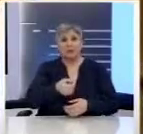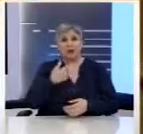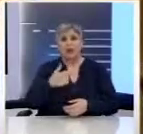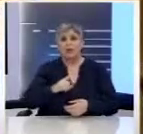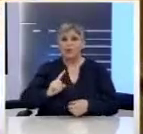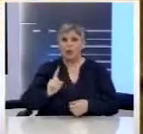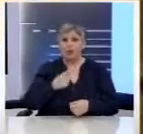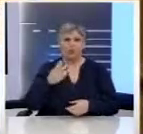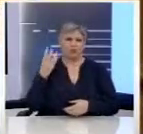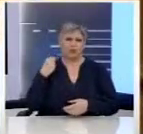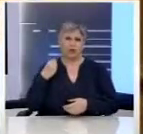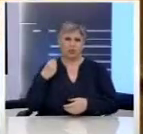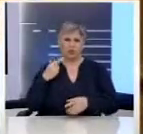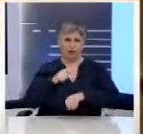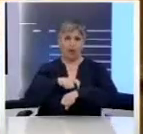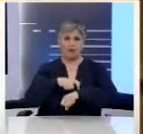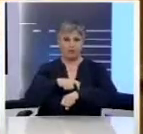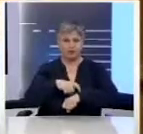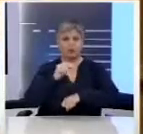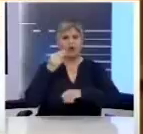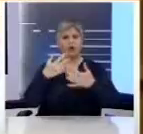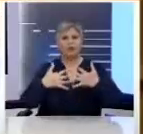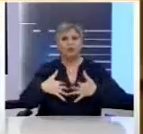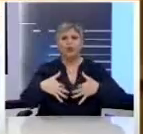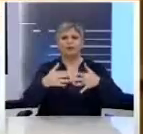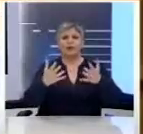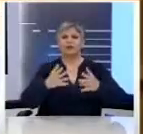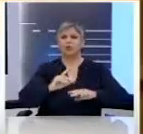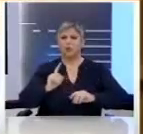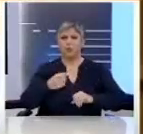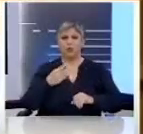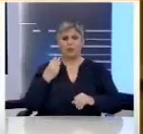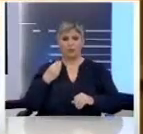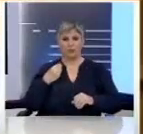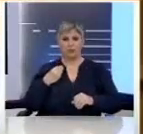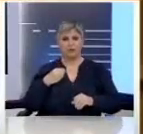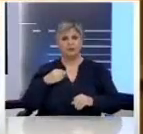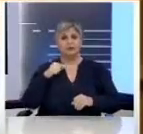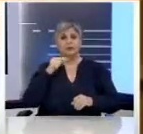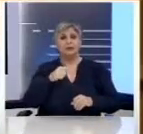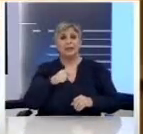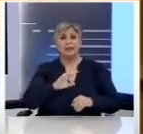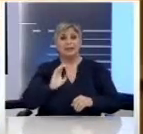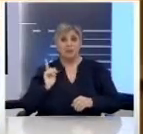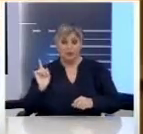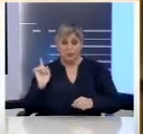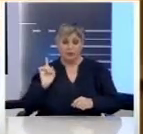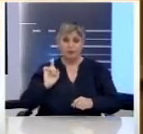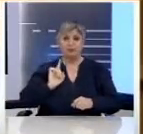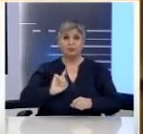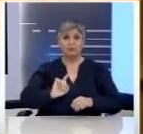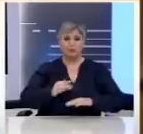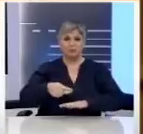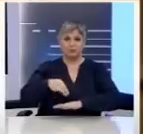ακούει, τους πολίτες, τους βουλευτές, ερχόμενος εδώ στη Βουλή για να δώσετε το παράδειγμα